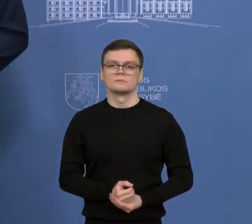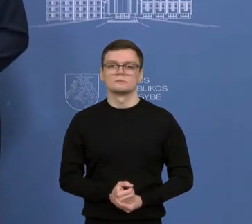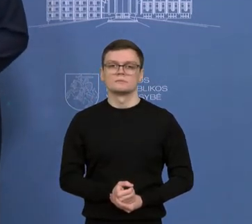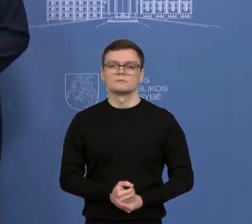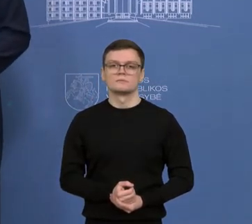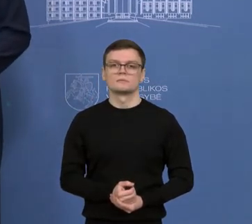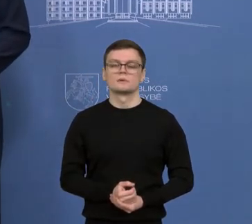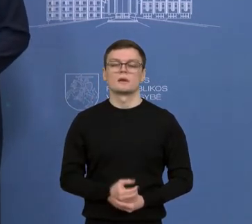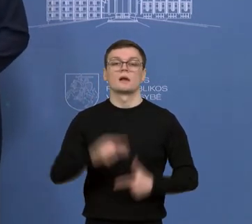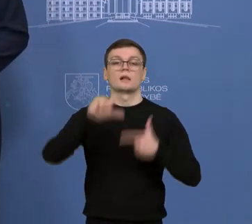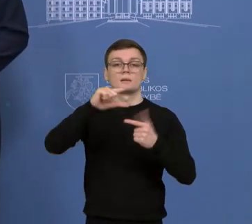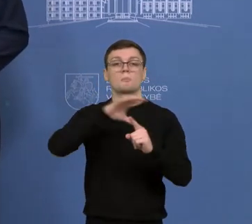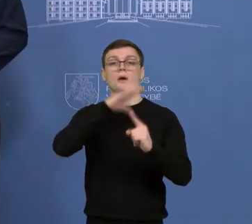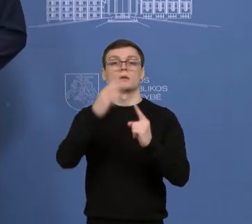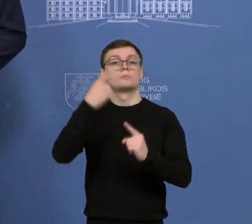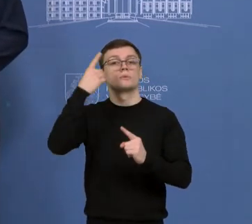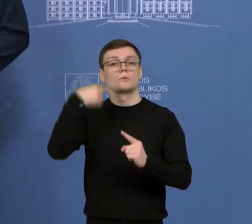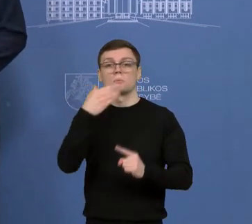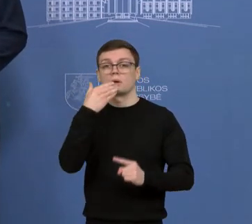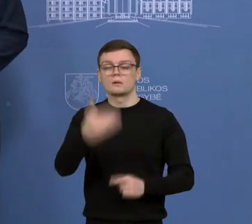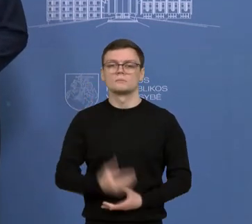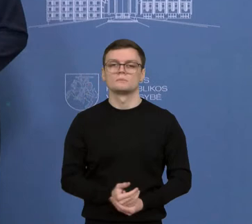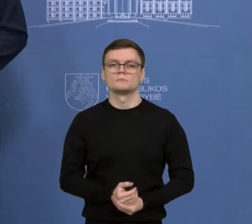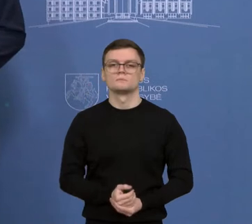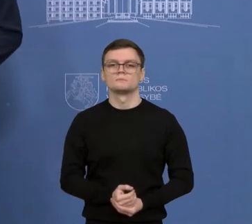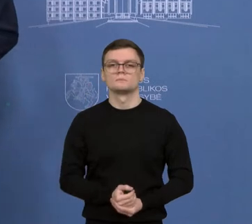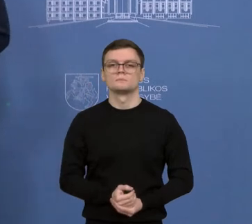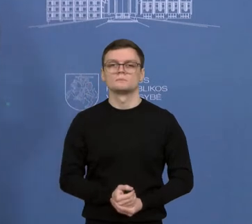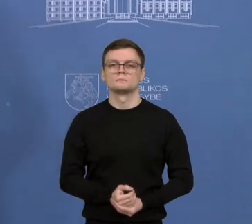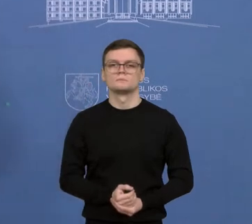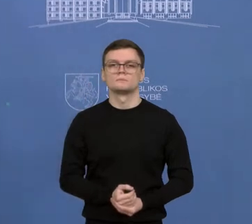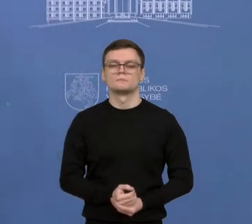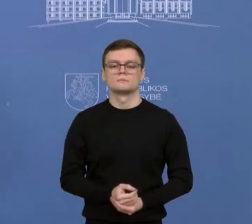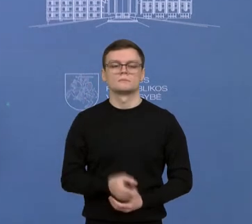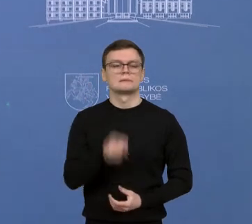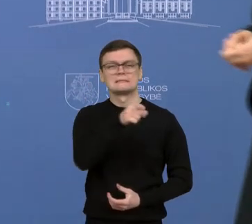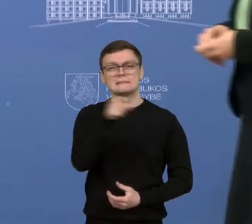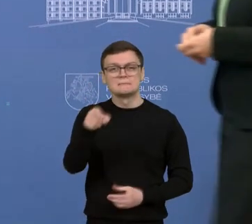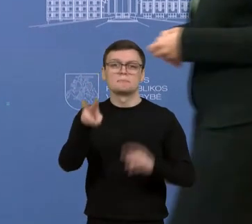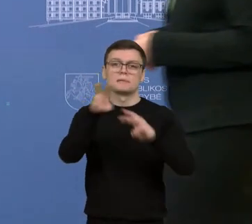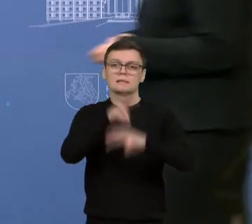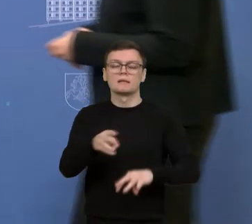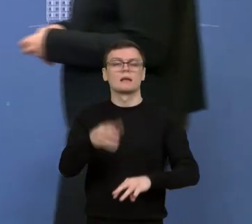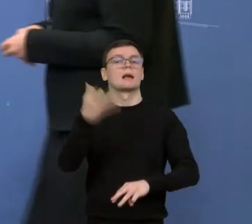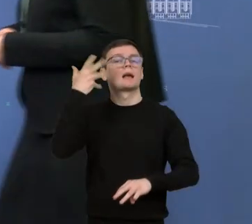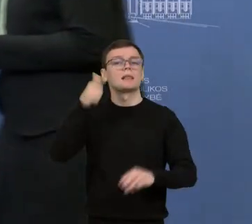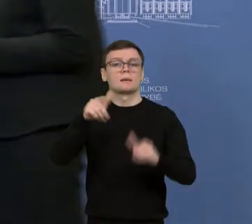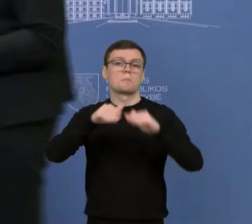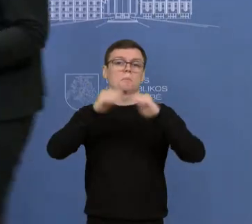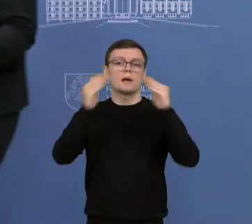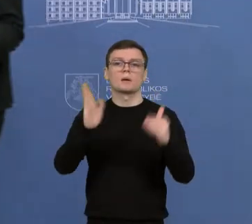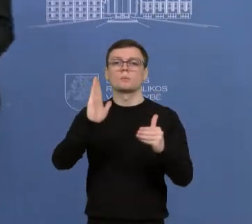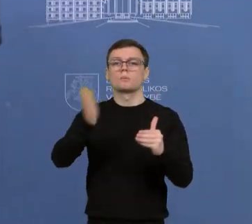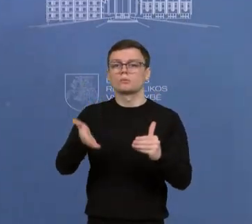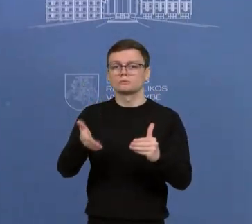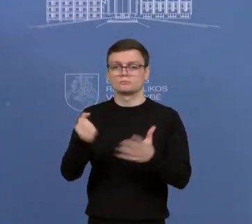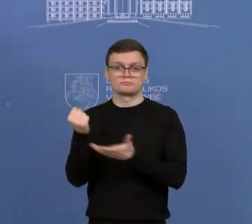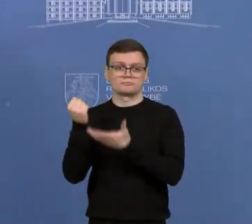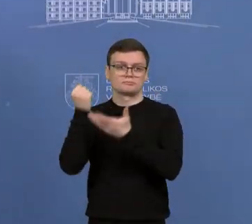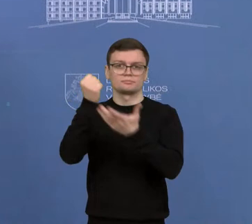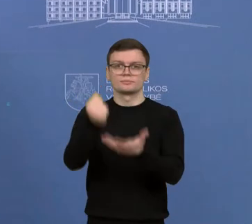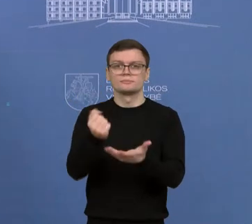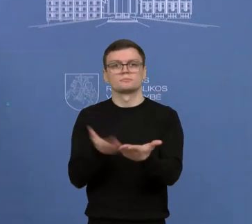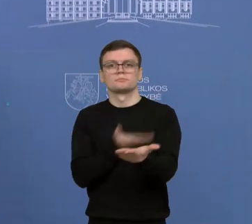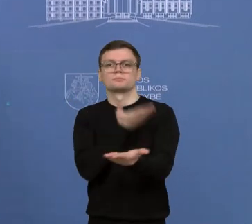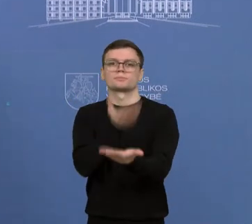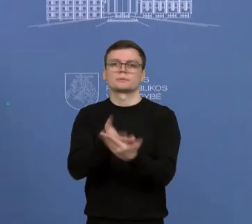Ar tai panorama. Sakykit, kada visas, nežinau, čia gal kažkuriai iš ministrių, kada visas šis paketas keliaus į Seimą, kaip